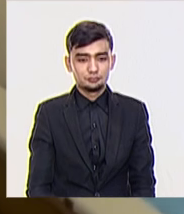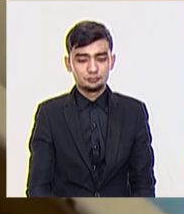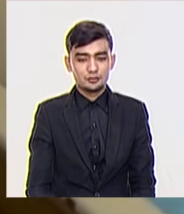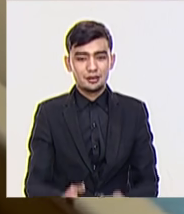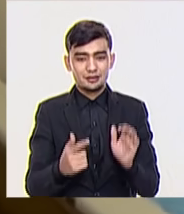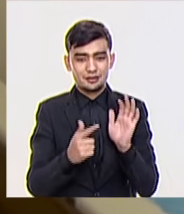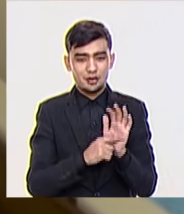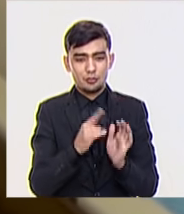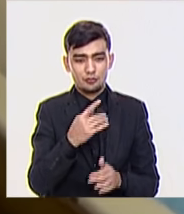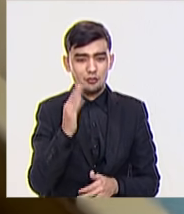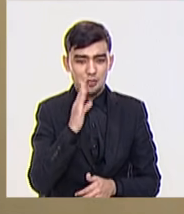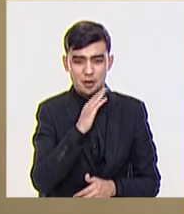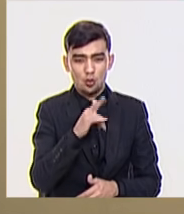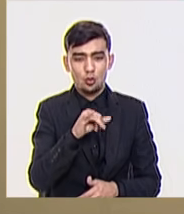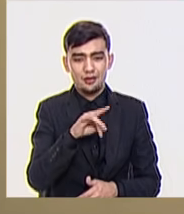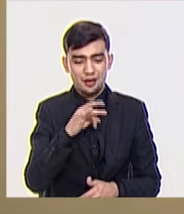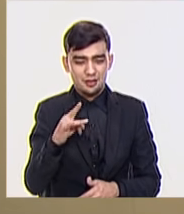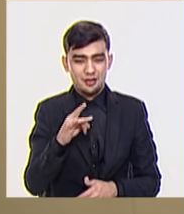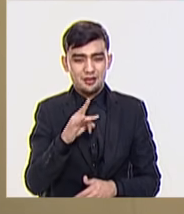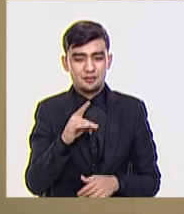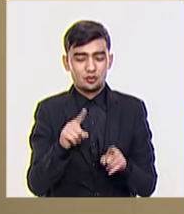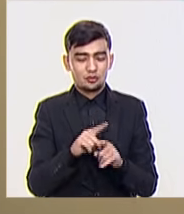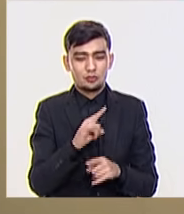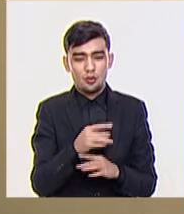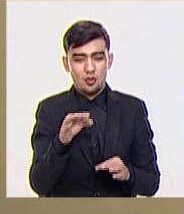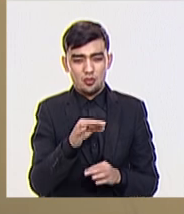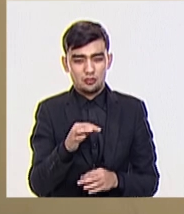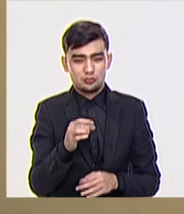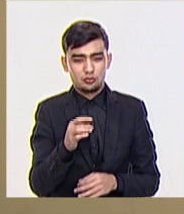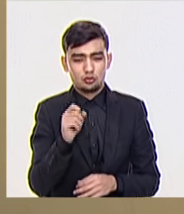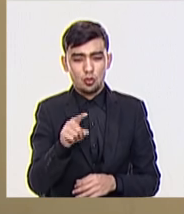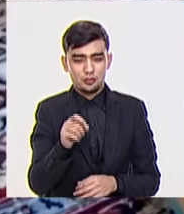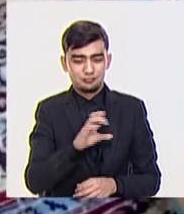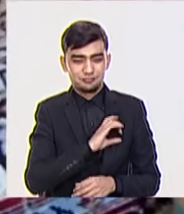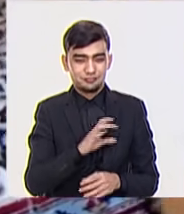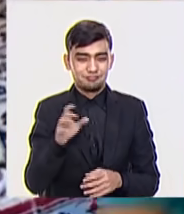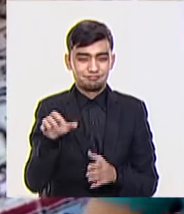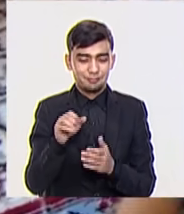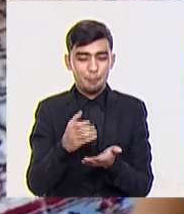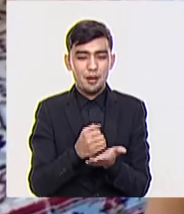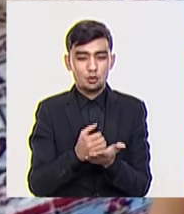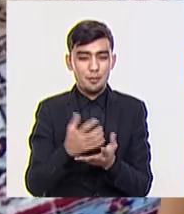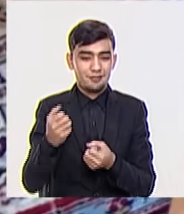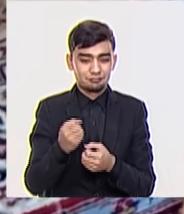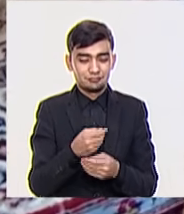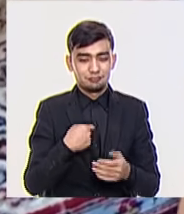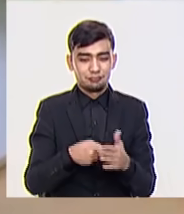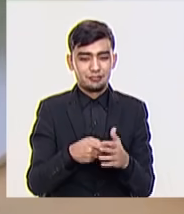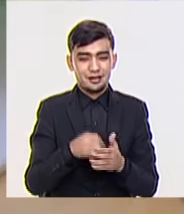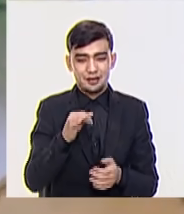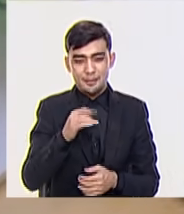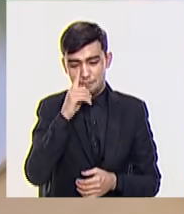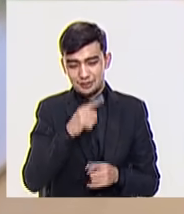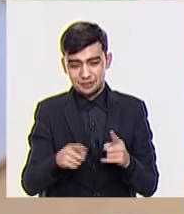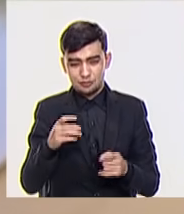7 баланың анасы Гүлнар Рахымжанқызы балашағасын алтын алқа наградасын алатын жәрдемақымен асырайды. Бір ай бұрын ғана жұмысқа тұрған жолдасының тапқаны